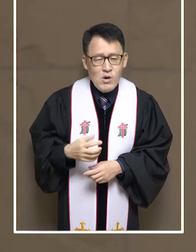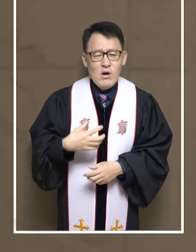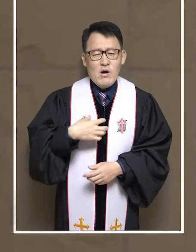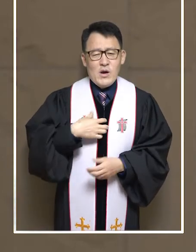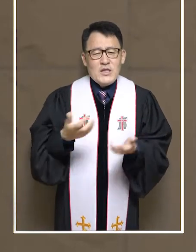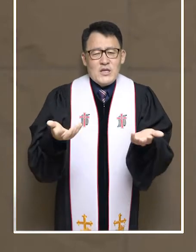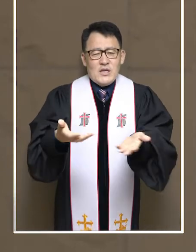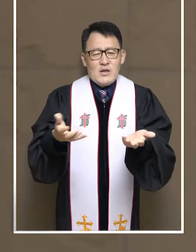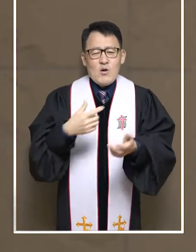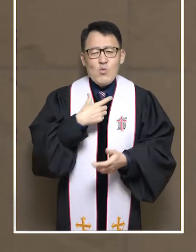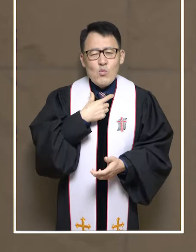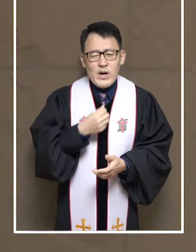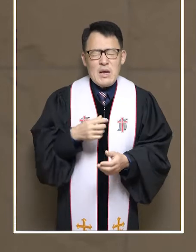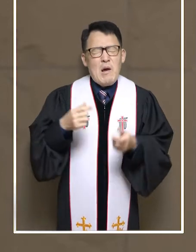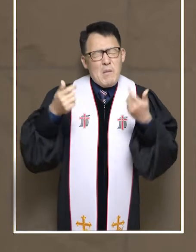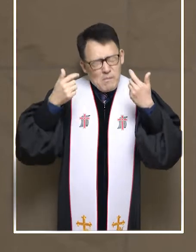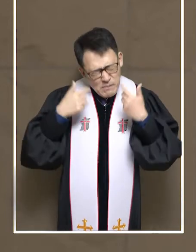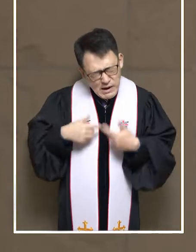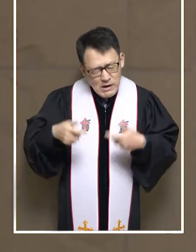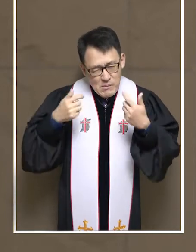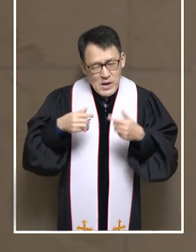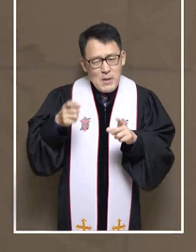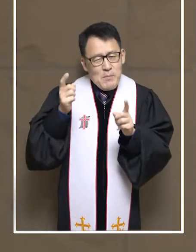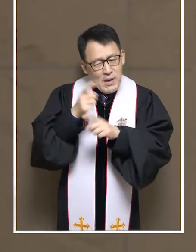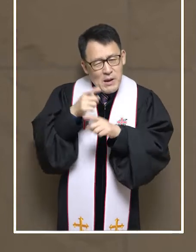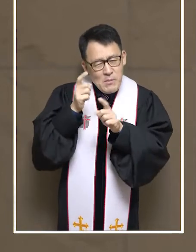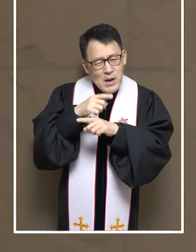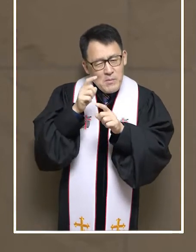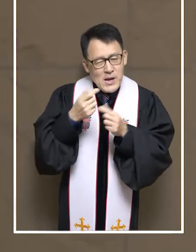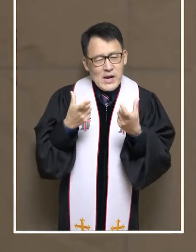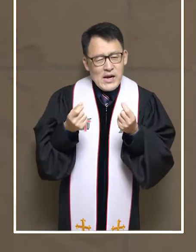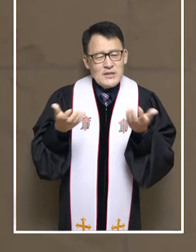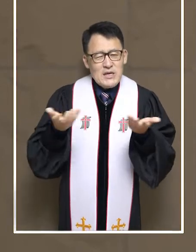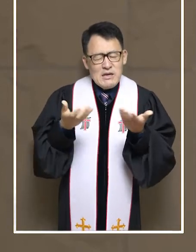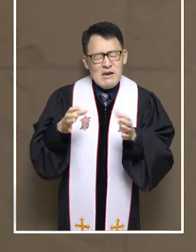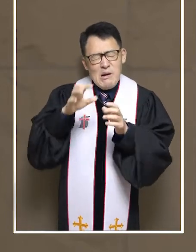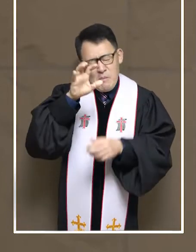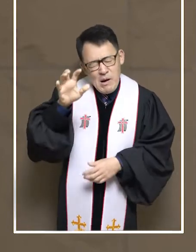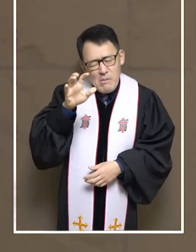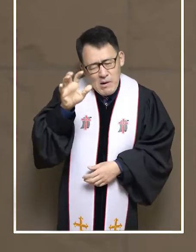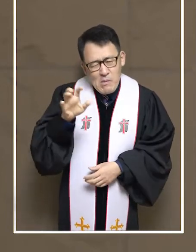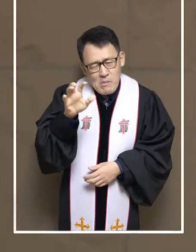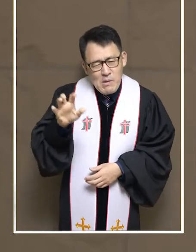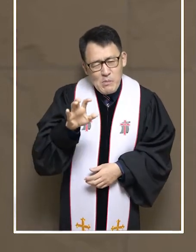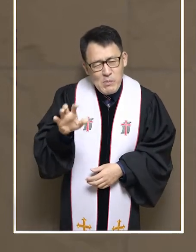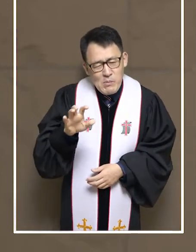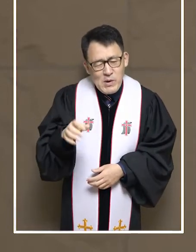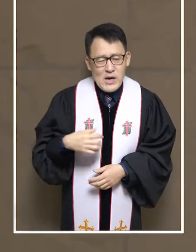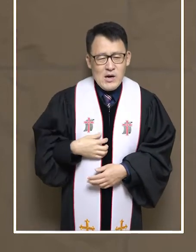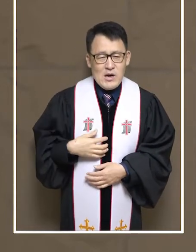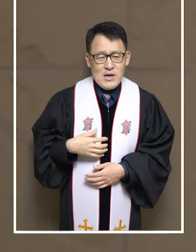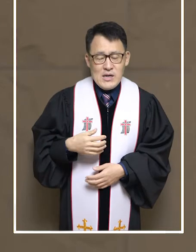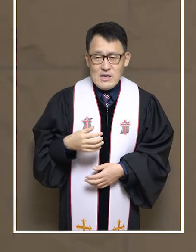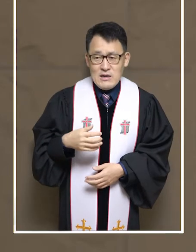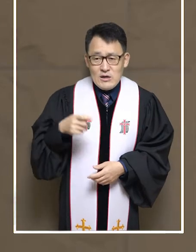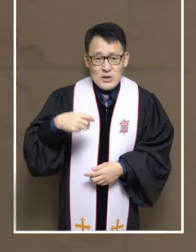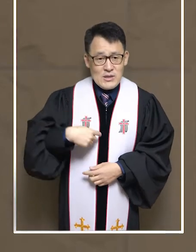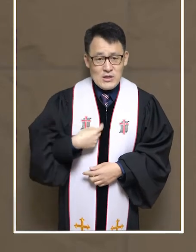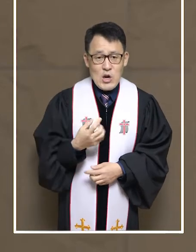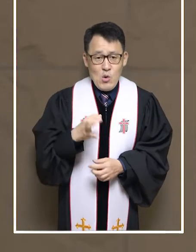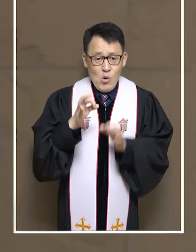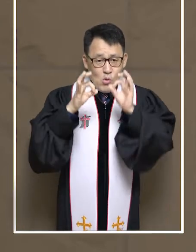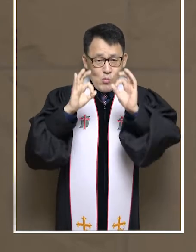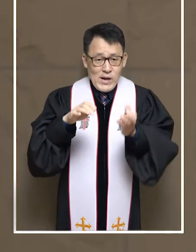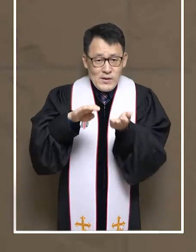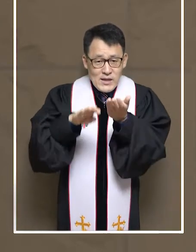하지 않던 그에게는 매일같이 해야 되는 일이 너무나도 힘들었을 겁니다. 자기보다 낮은 사람이